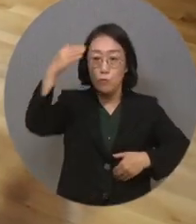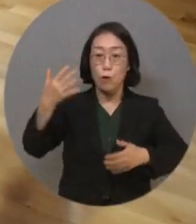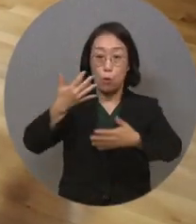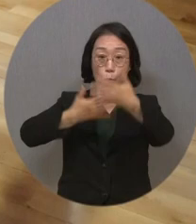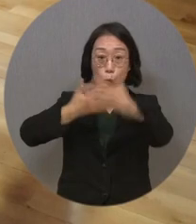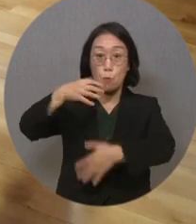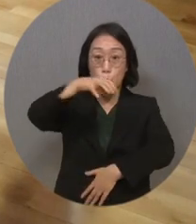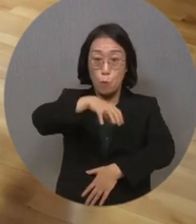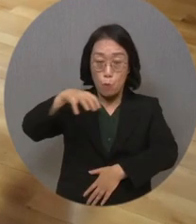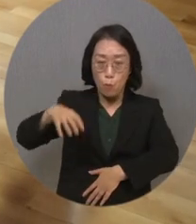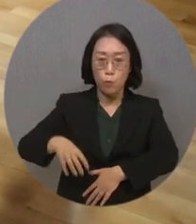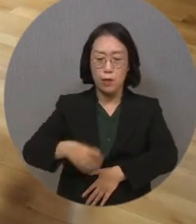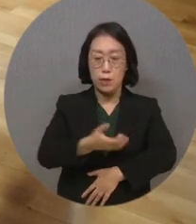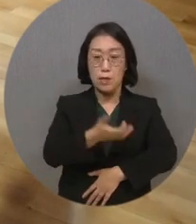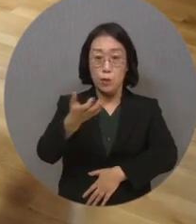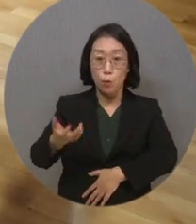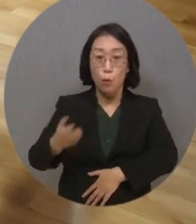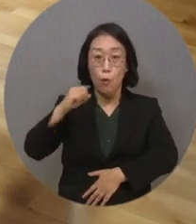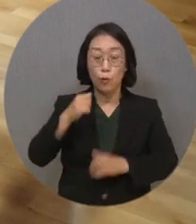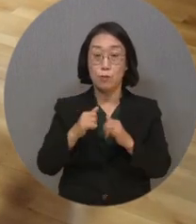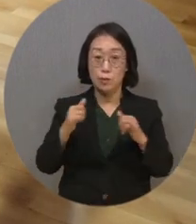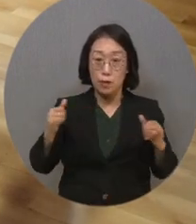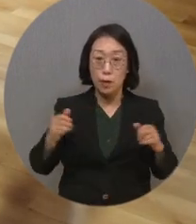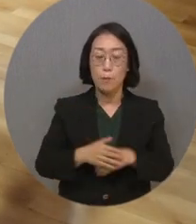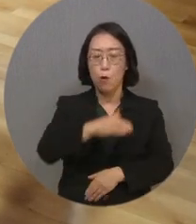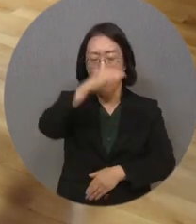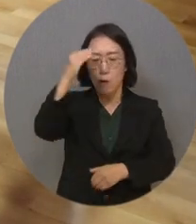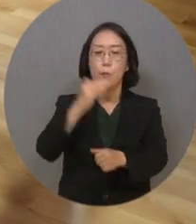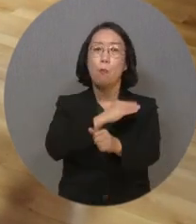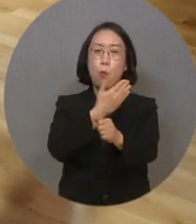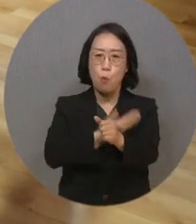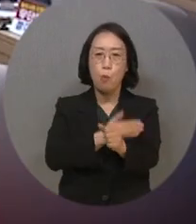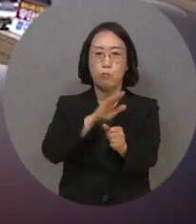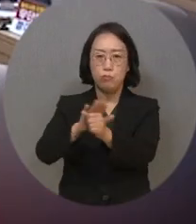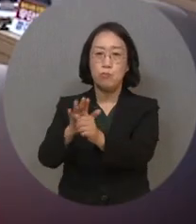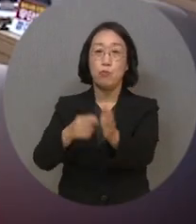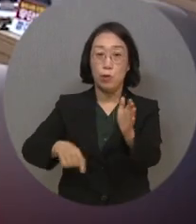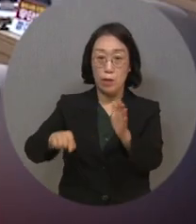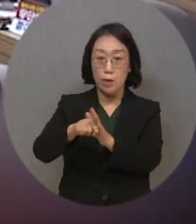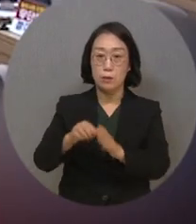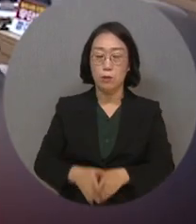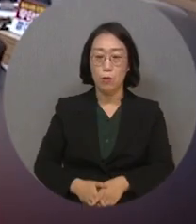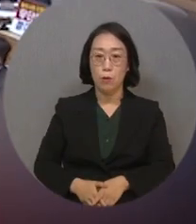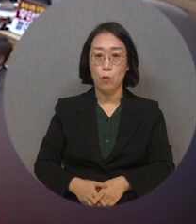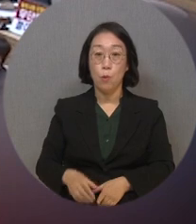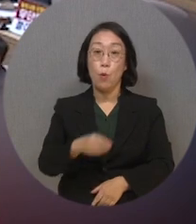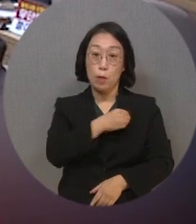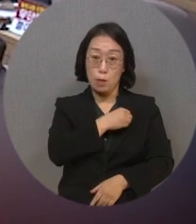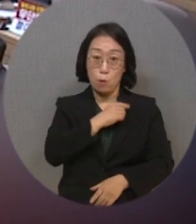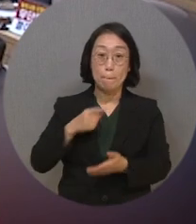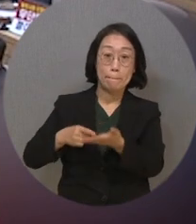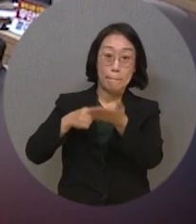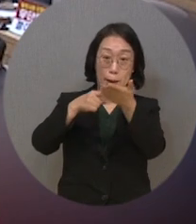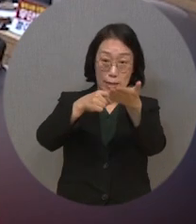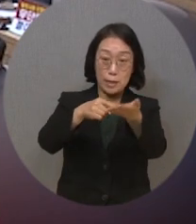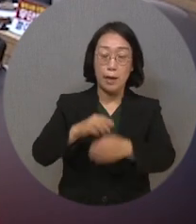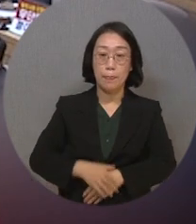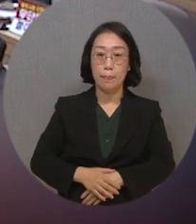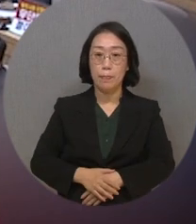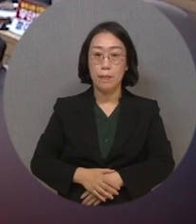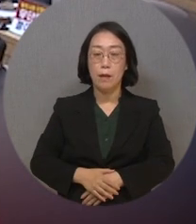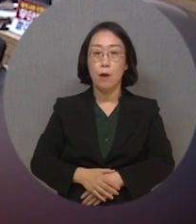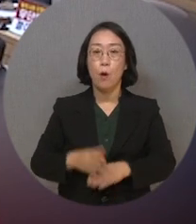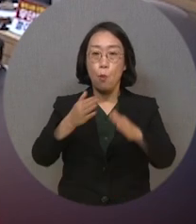공공시설에 이동약자 접근권과 관람권을 보장하고자 이광일 도의원이 대표 발휘한 전라남도